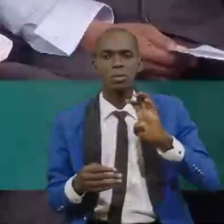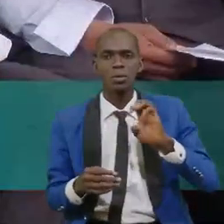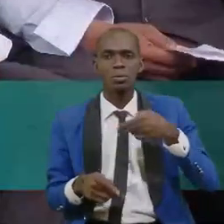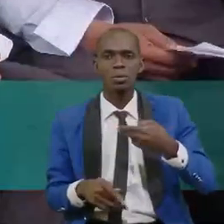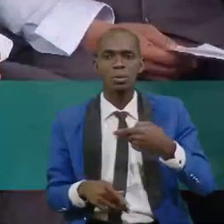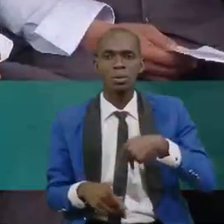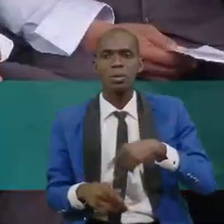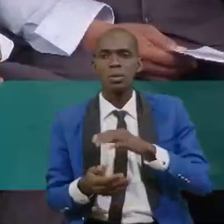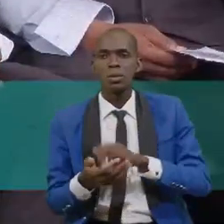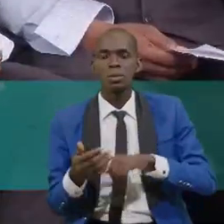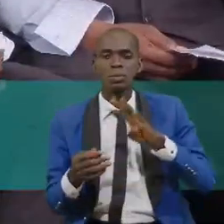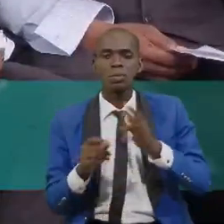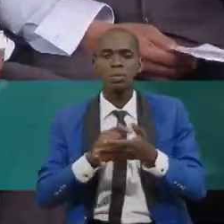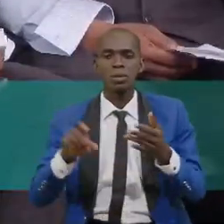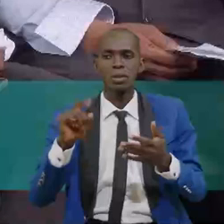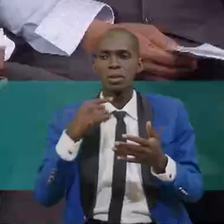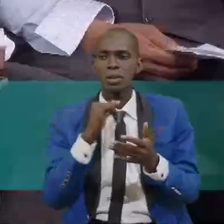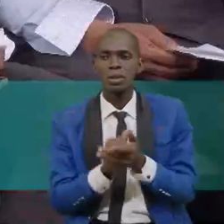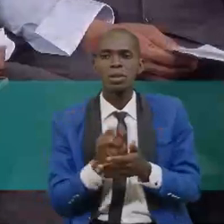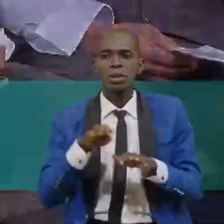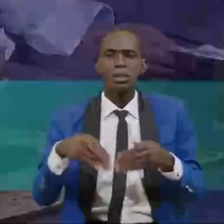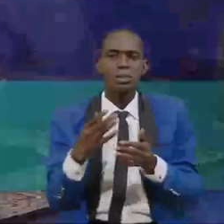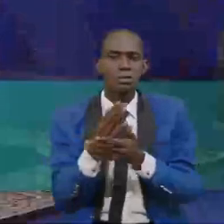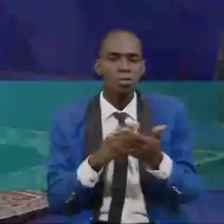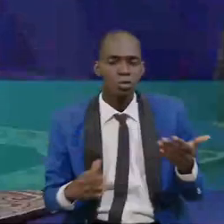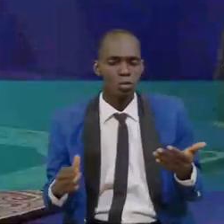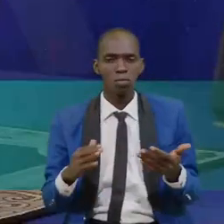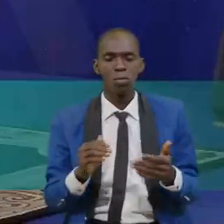verset 11. Éphésiens 4, 11.